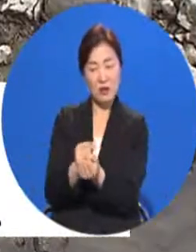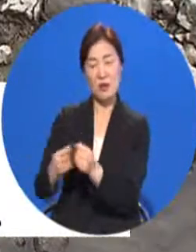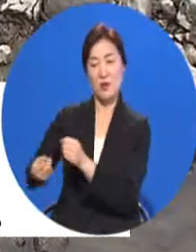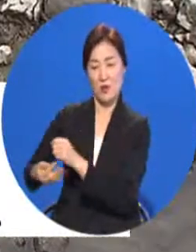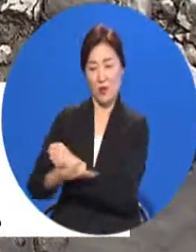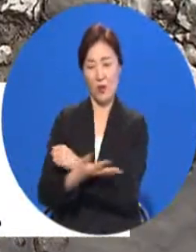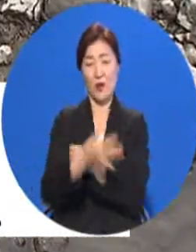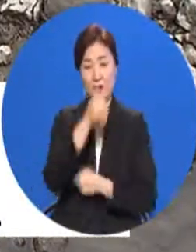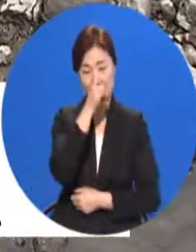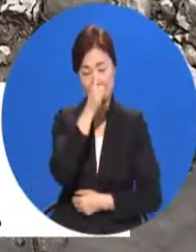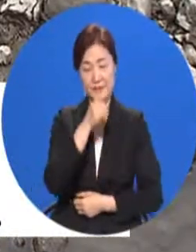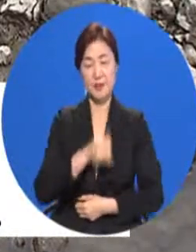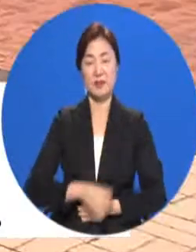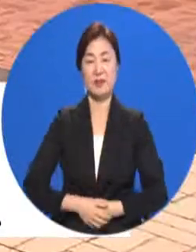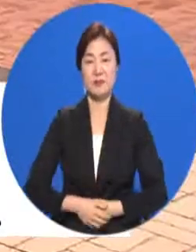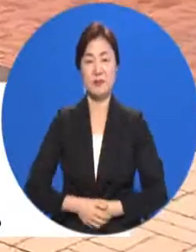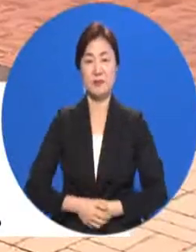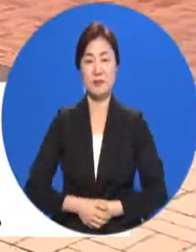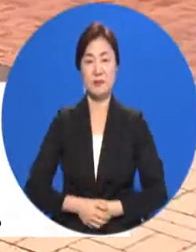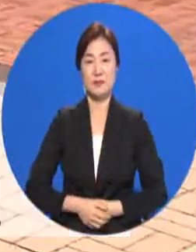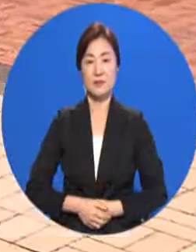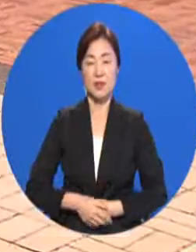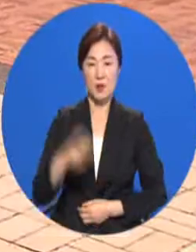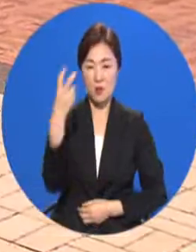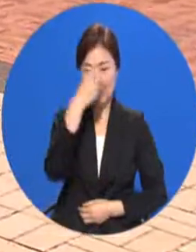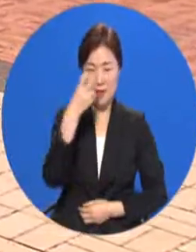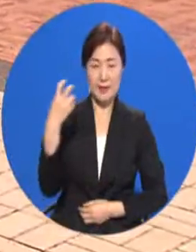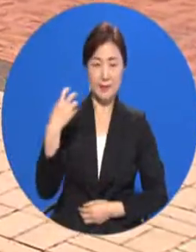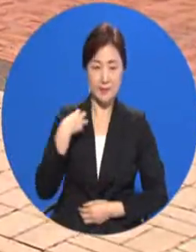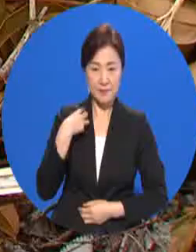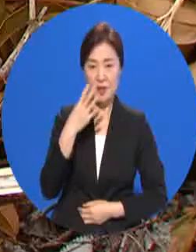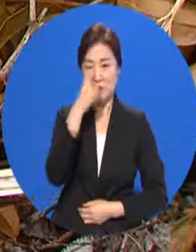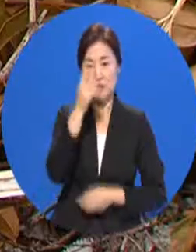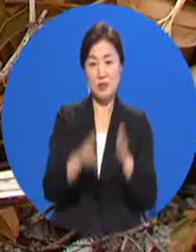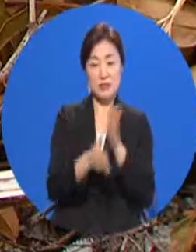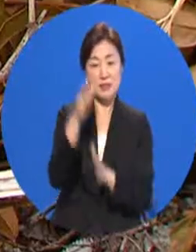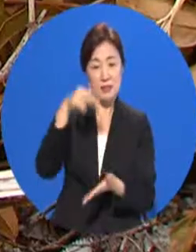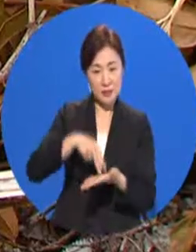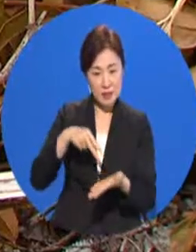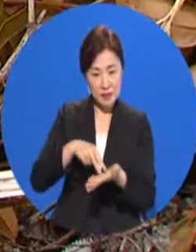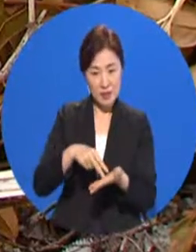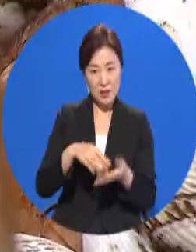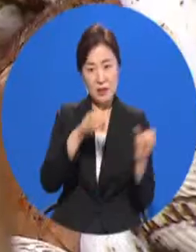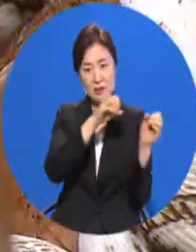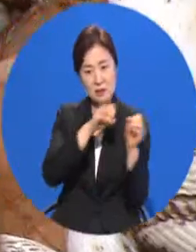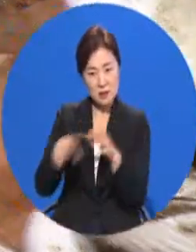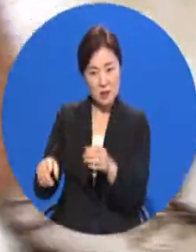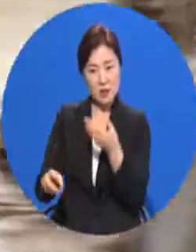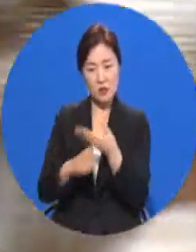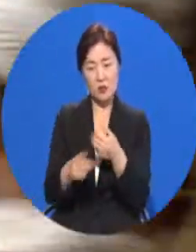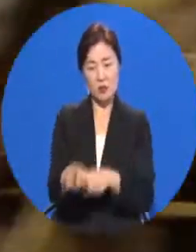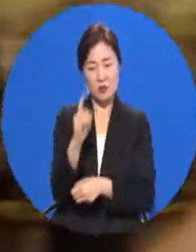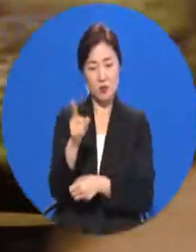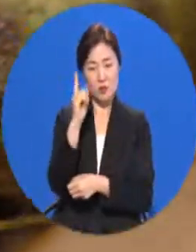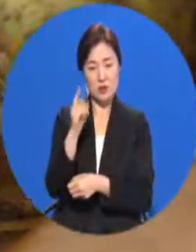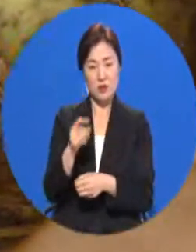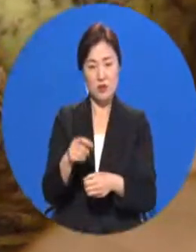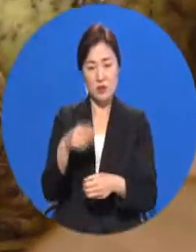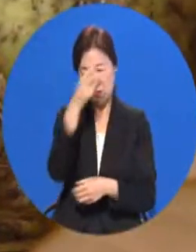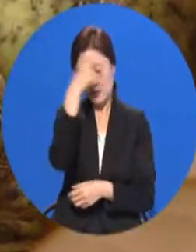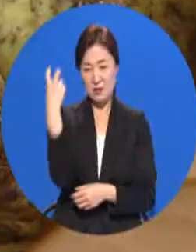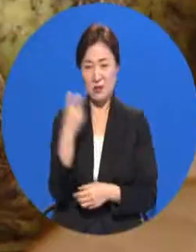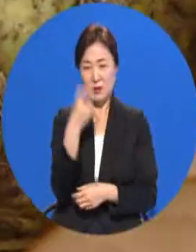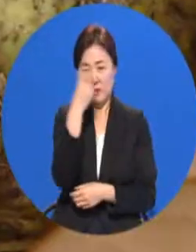게 당연히 지금 영향을 받고. 관리 주체인 순천시는 쓰레기 투기나 불법 낚시를 일일이 적발하기는